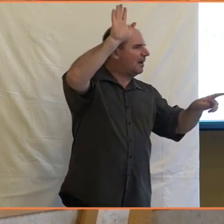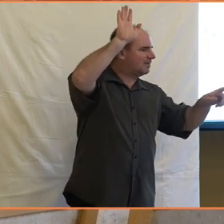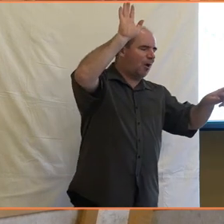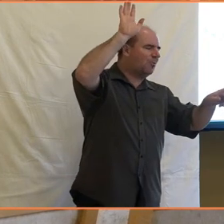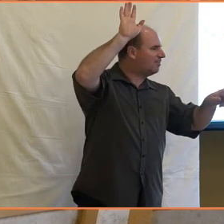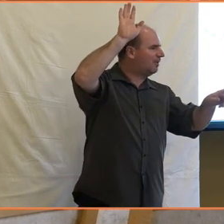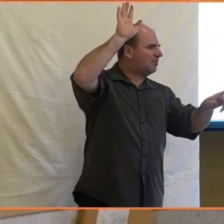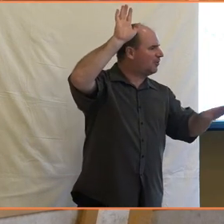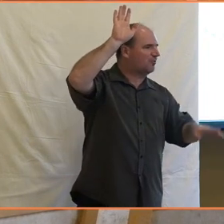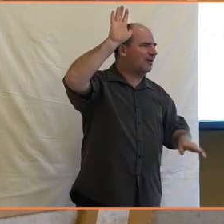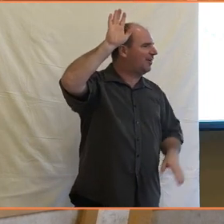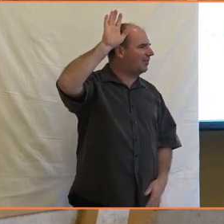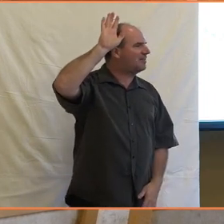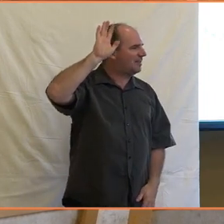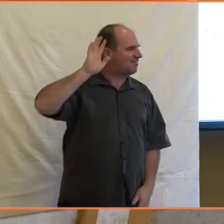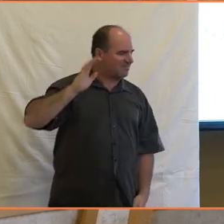Děkuji.